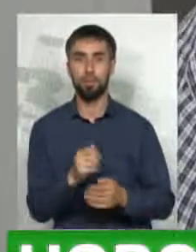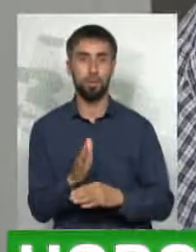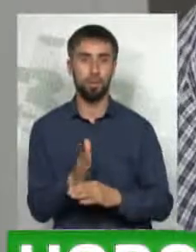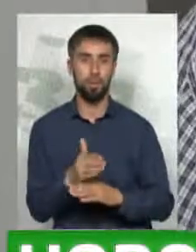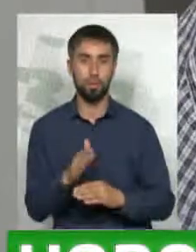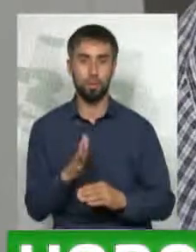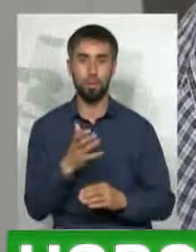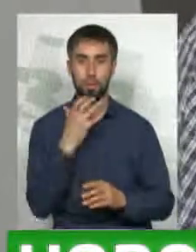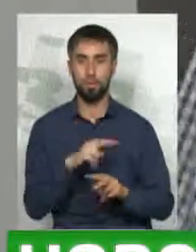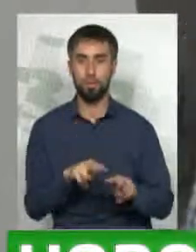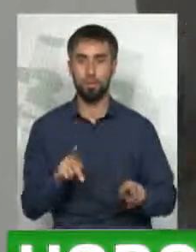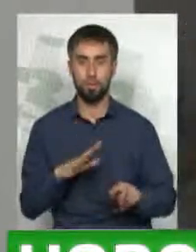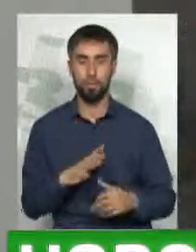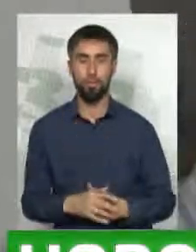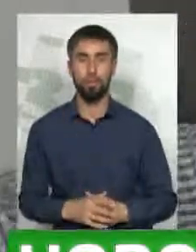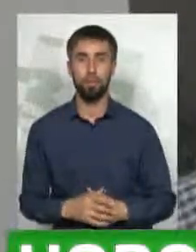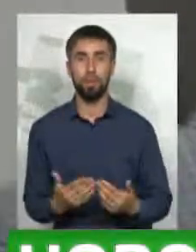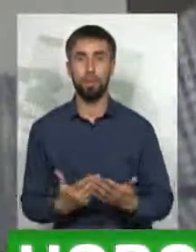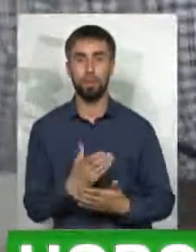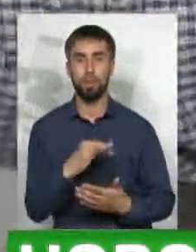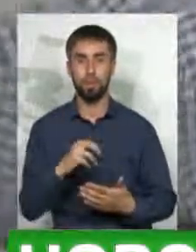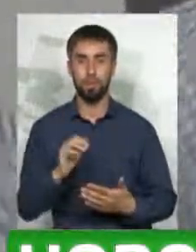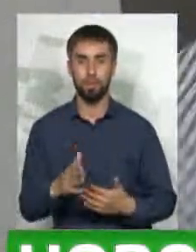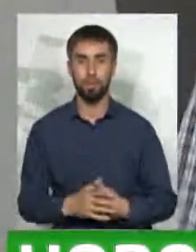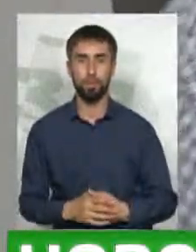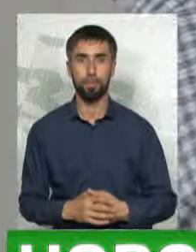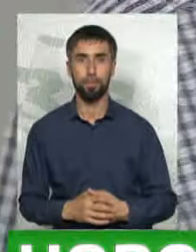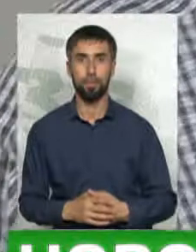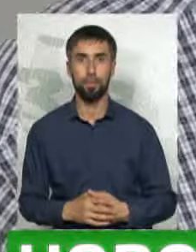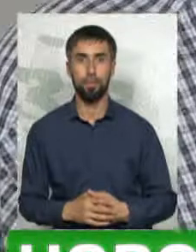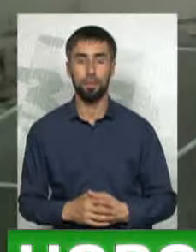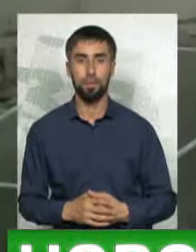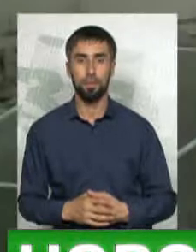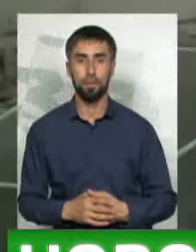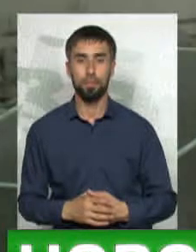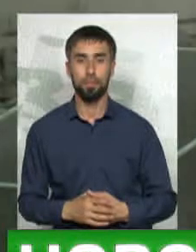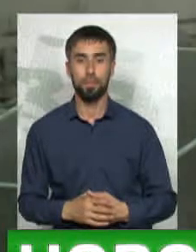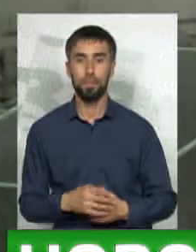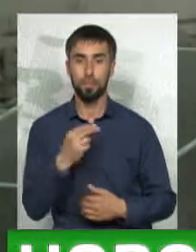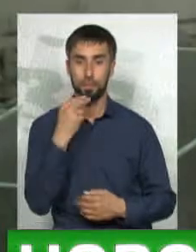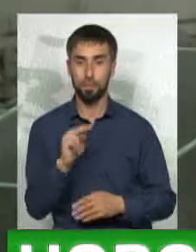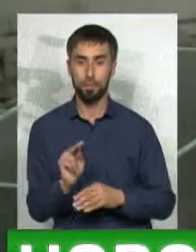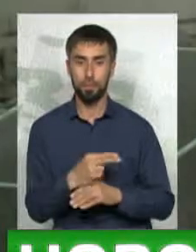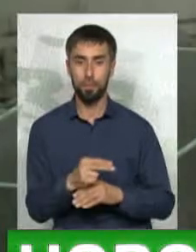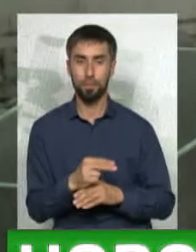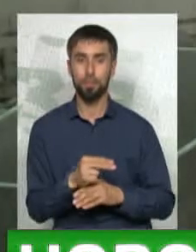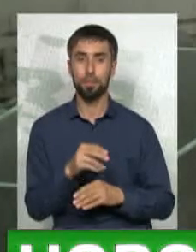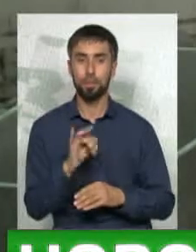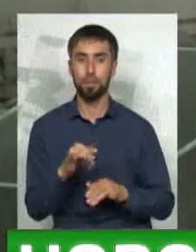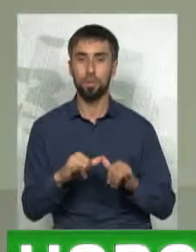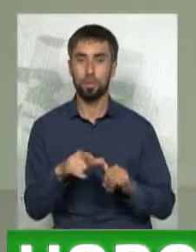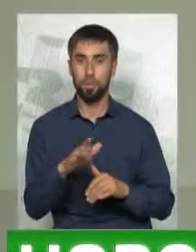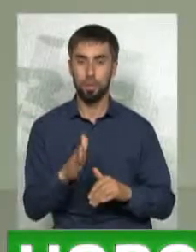Маста с Анвара ухудил батарею по новой системе, канал уже держит, а я проложить. Капитальному ремонту подверглась и